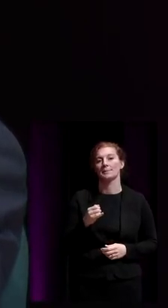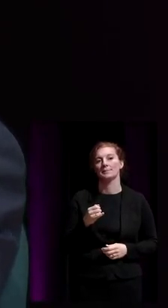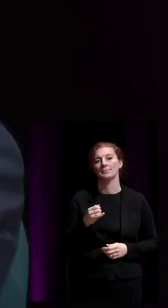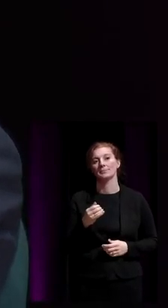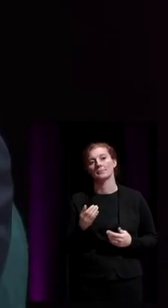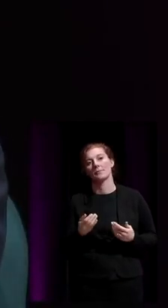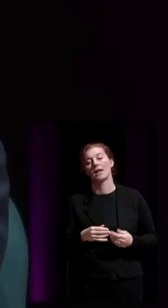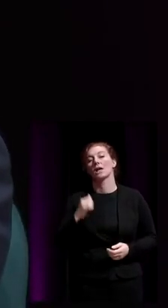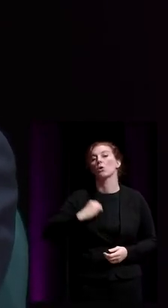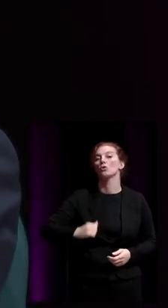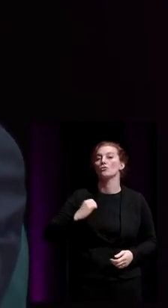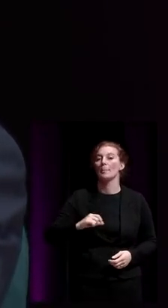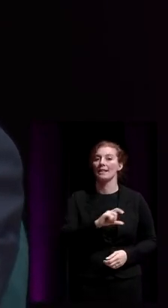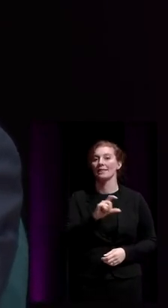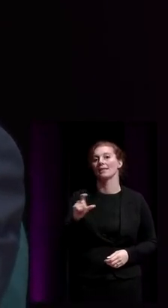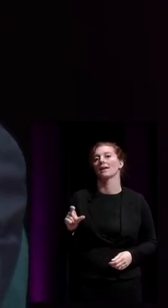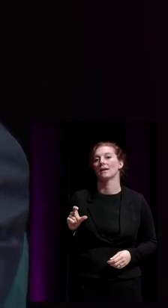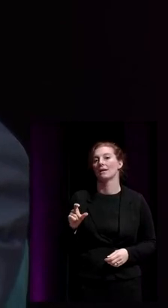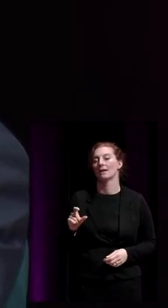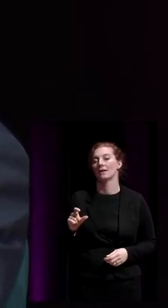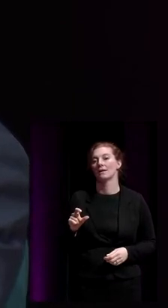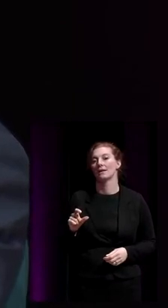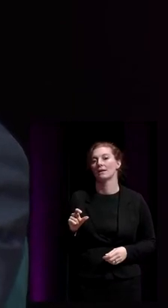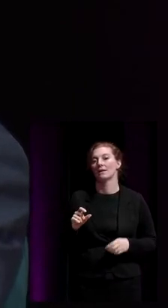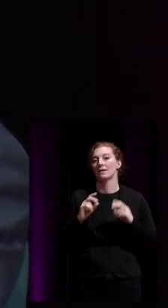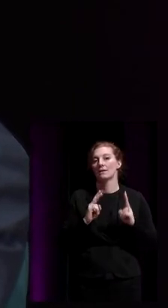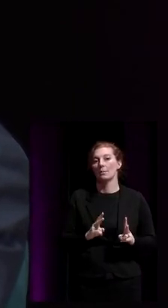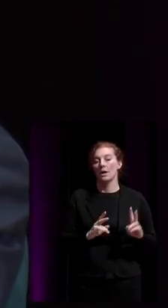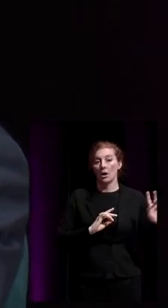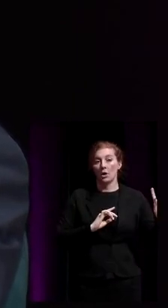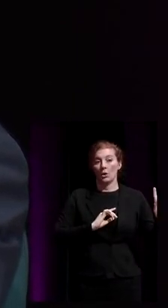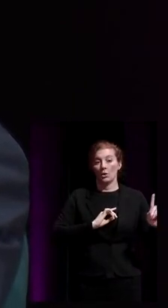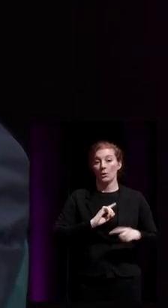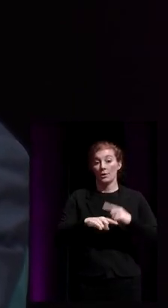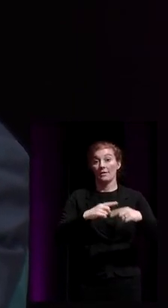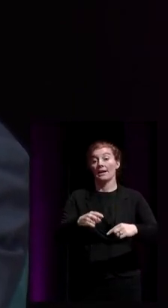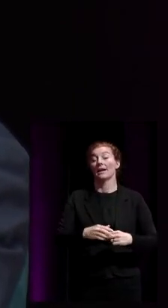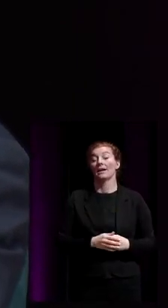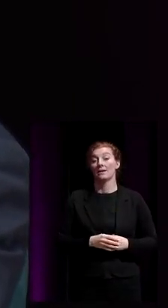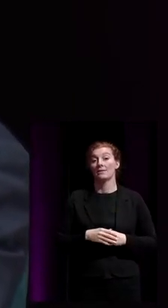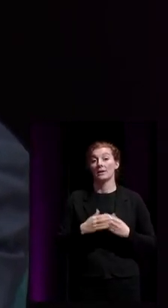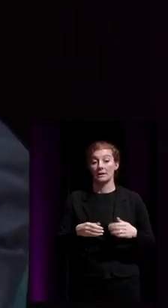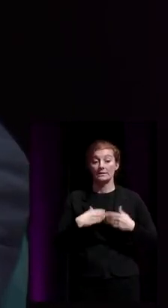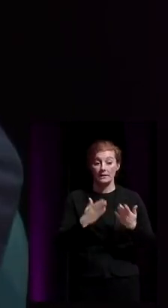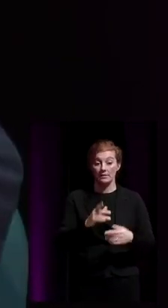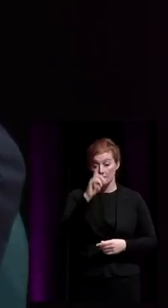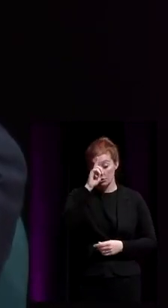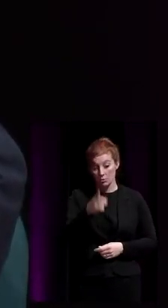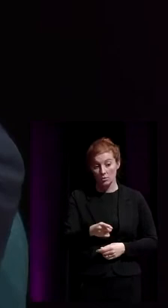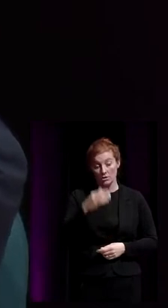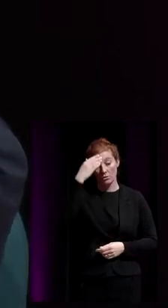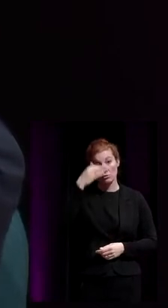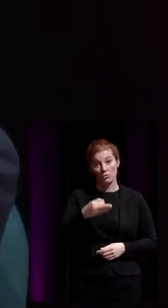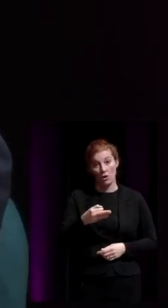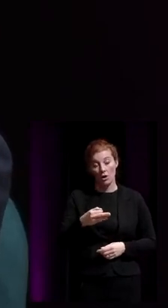konsumenterna som liksom utvecklar genom att Det är insikt och kunskap som ställer allt